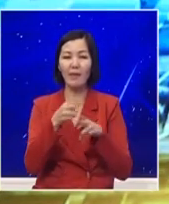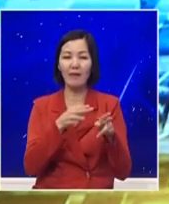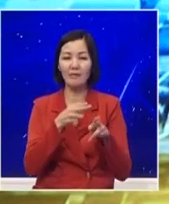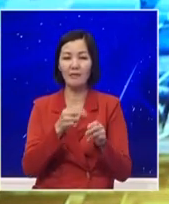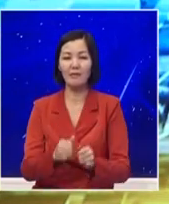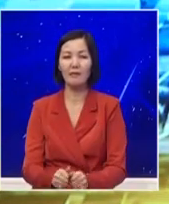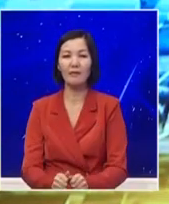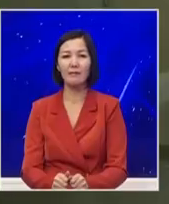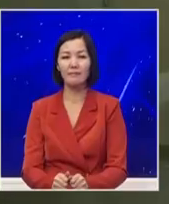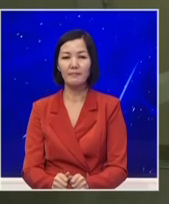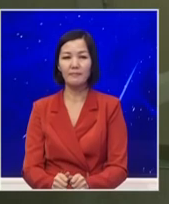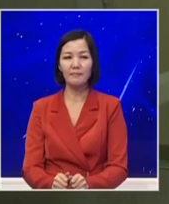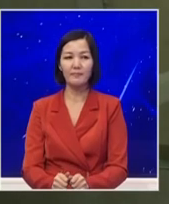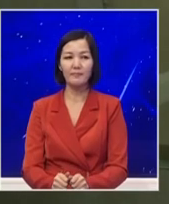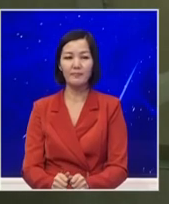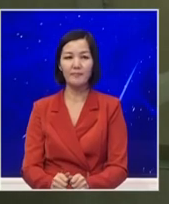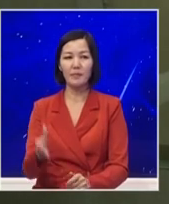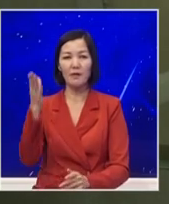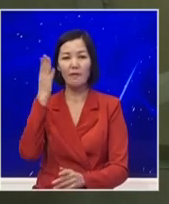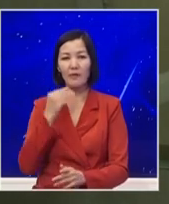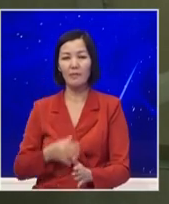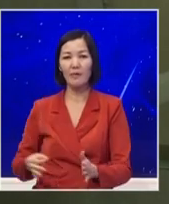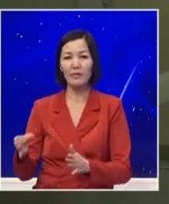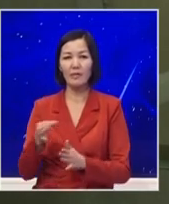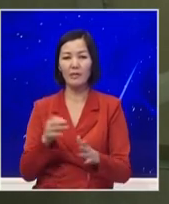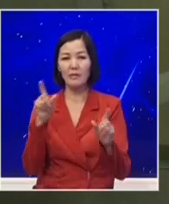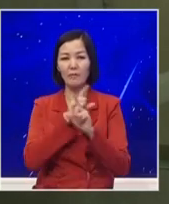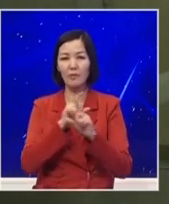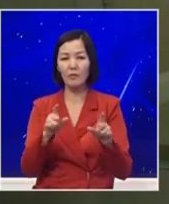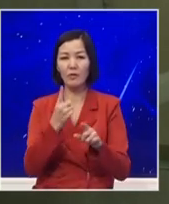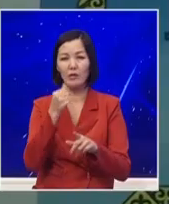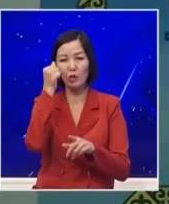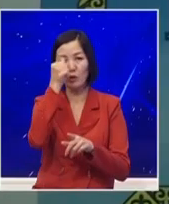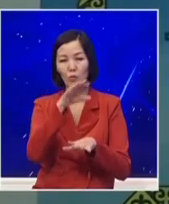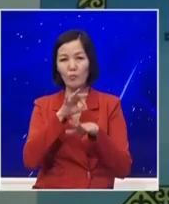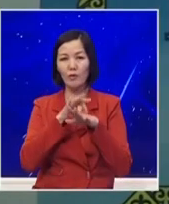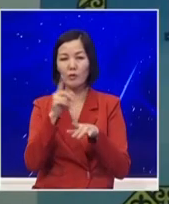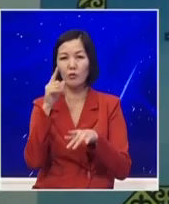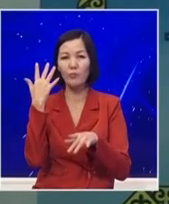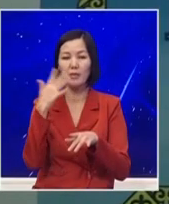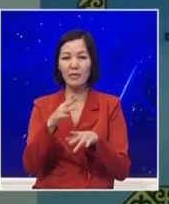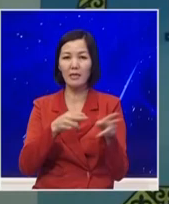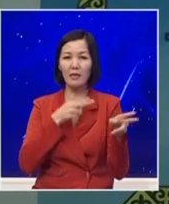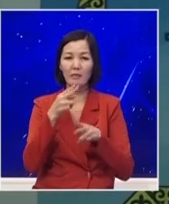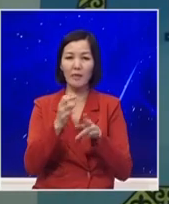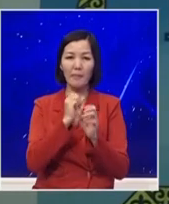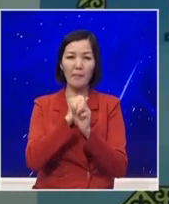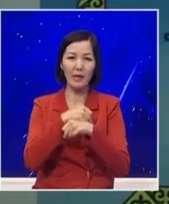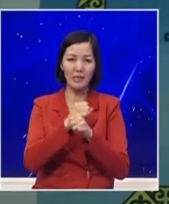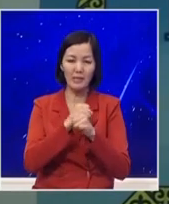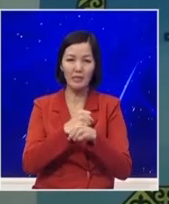операции. В Алматинской многопрофильной клинической больнице в год проводят более 150 операций